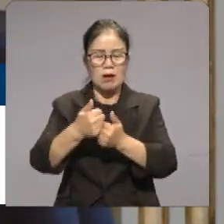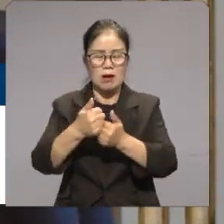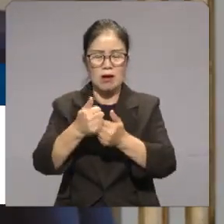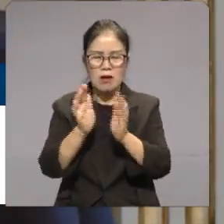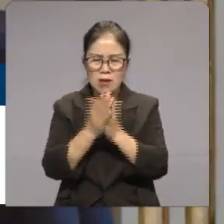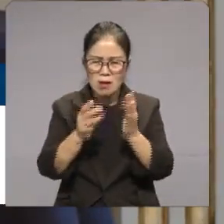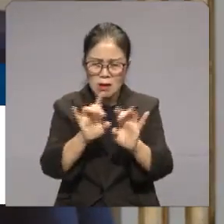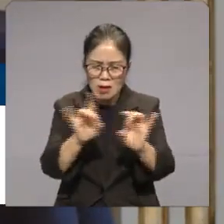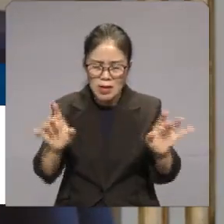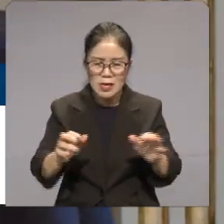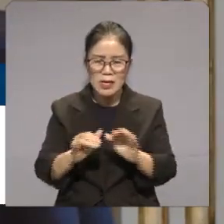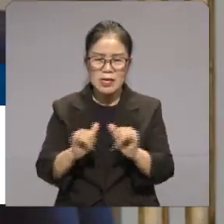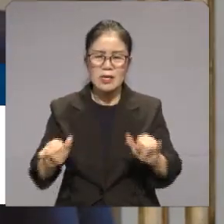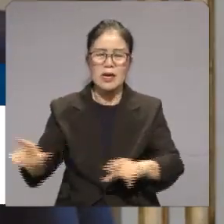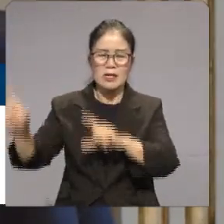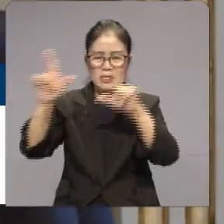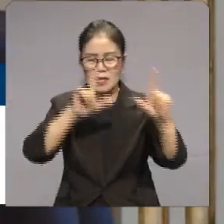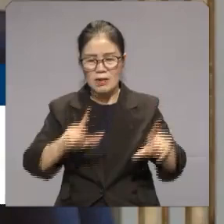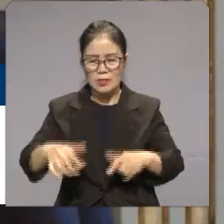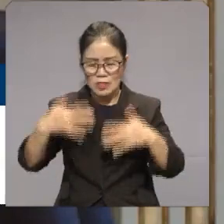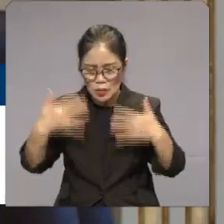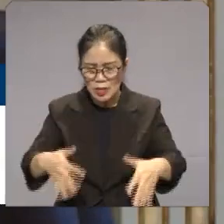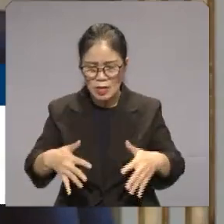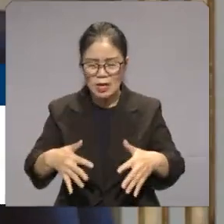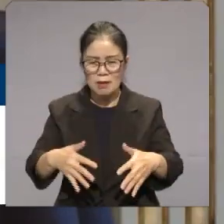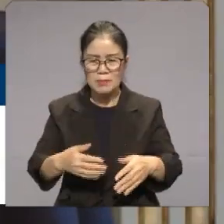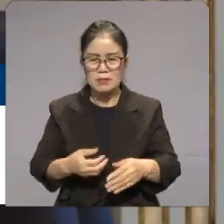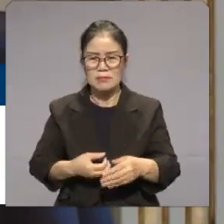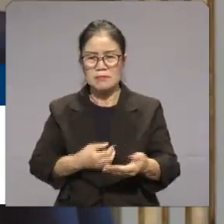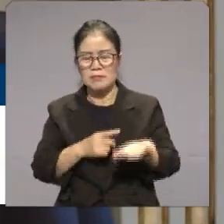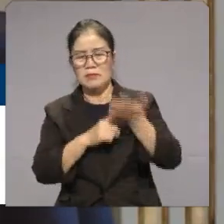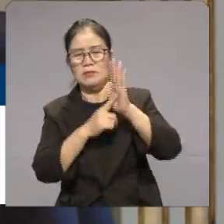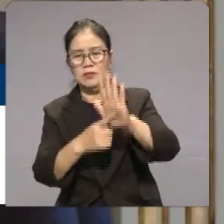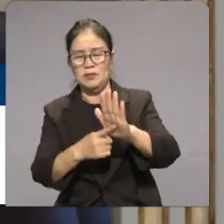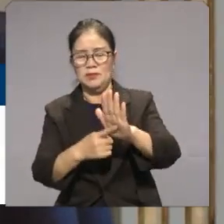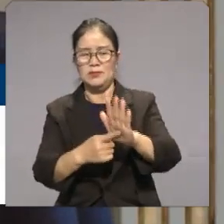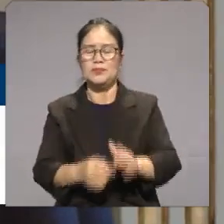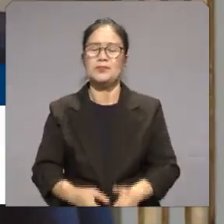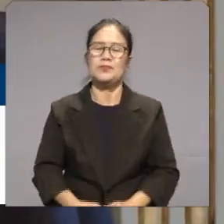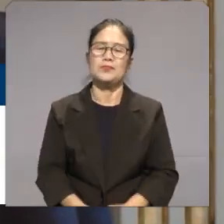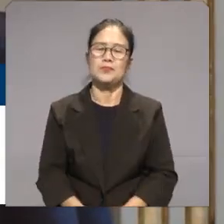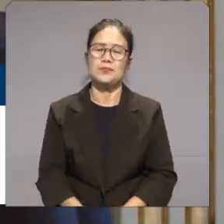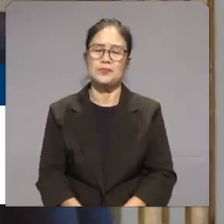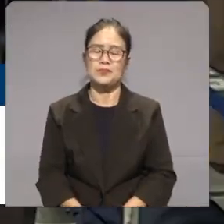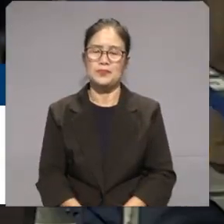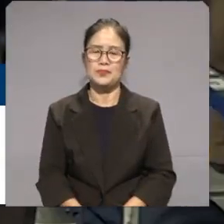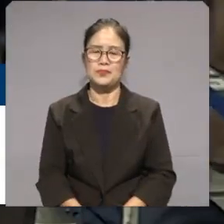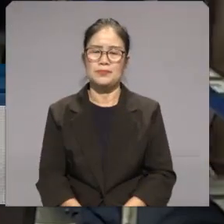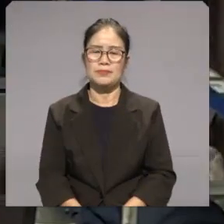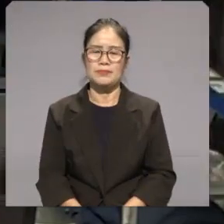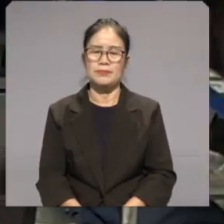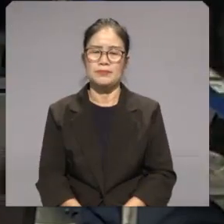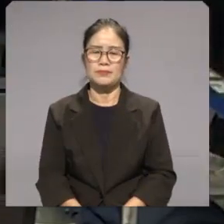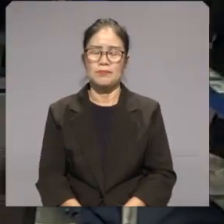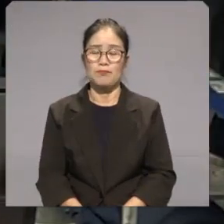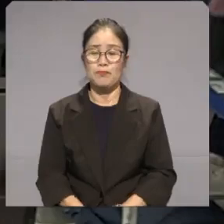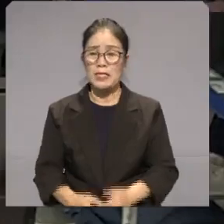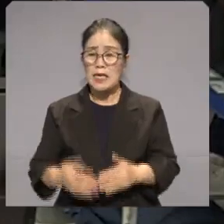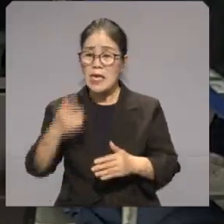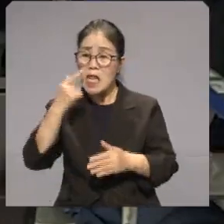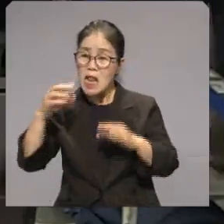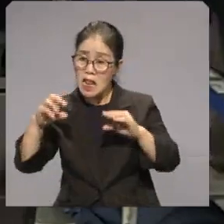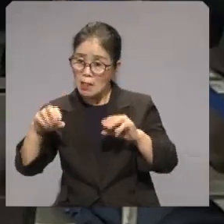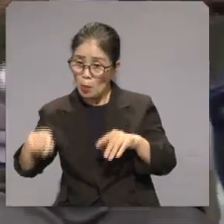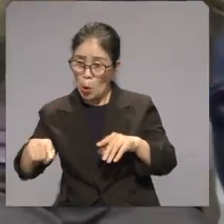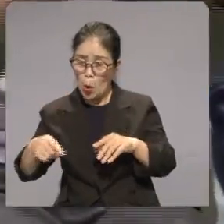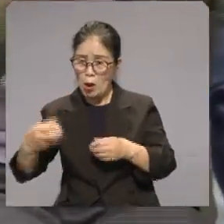traumas, and in each of her works, exposes the fragility of human life. 이웃나라 일본의